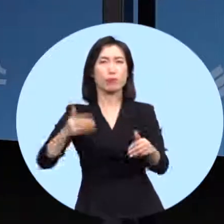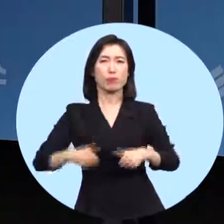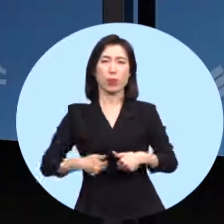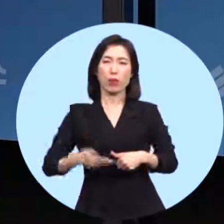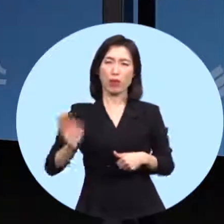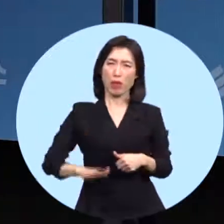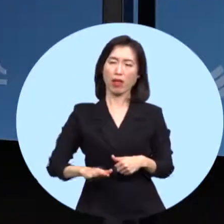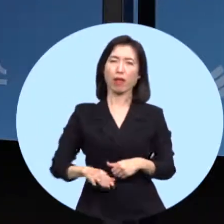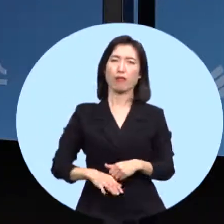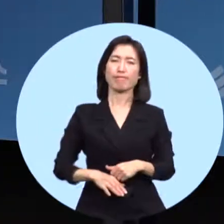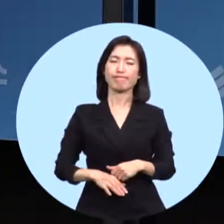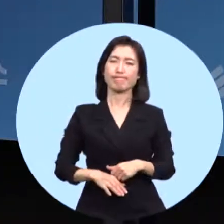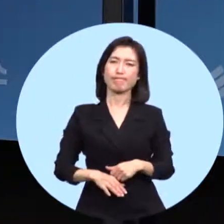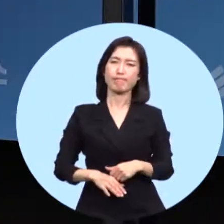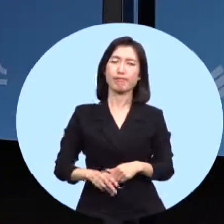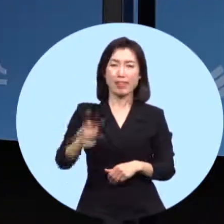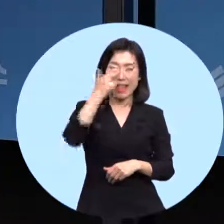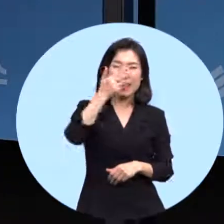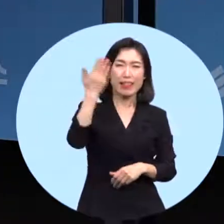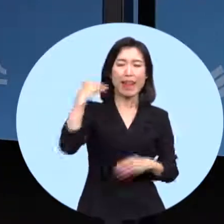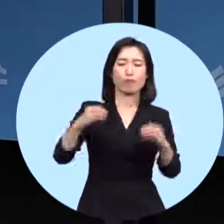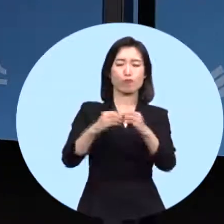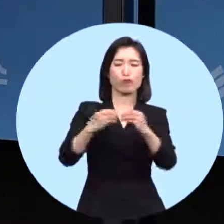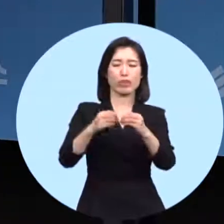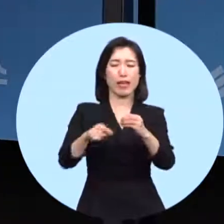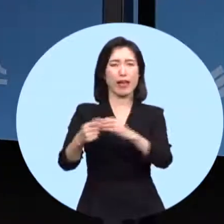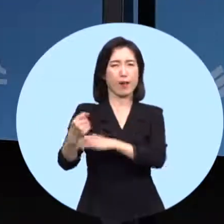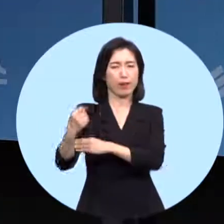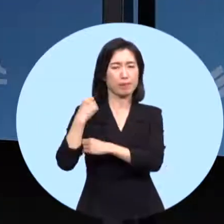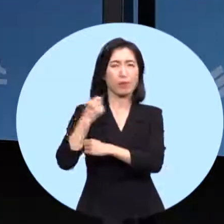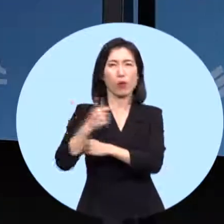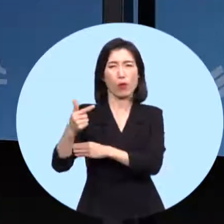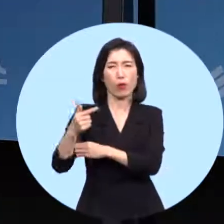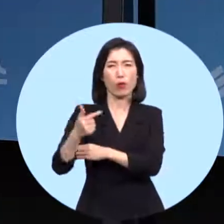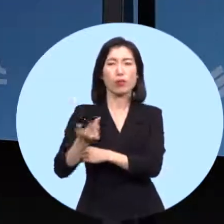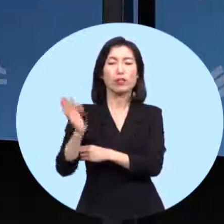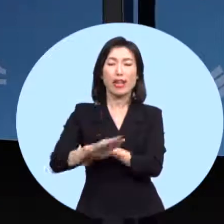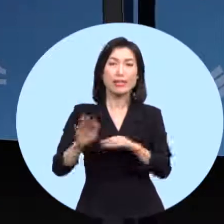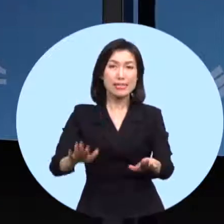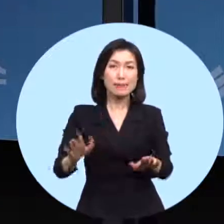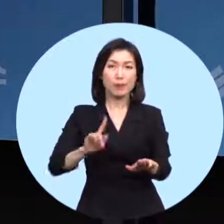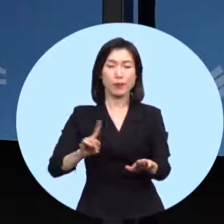과거에는 문자가 권력이었습니다. 현재는